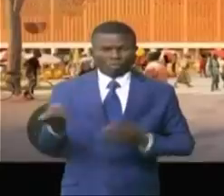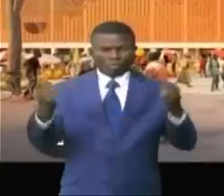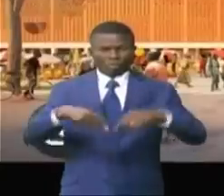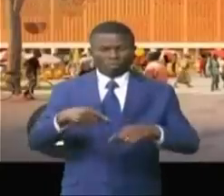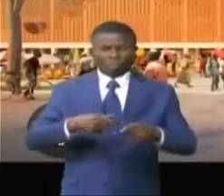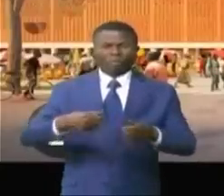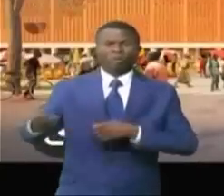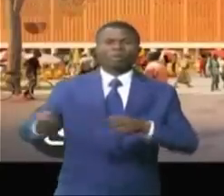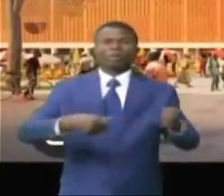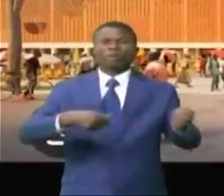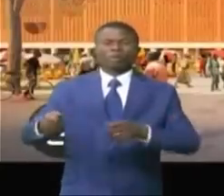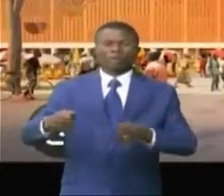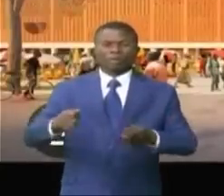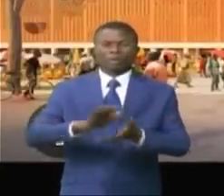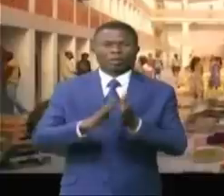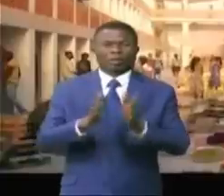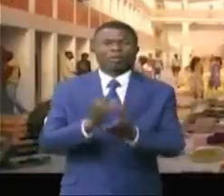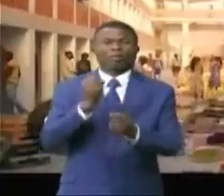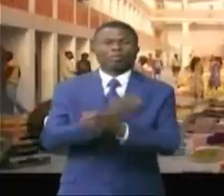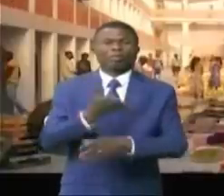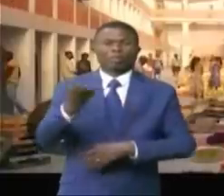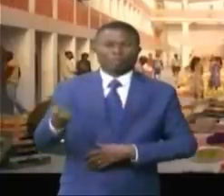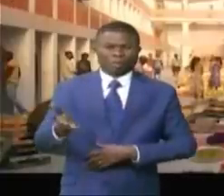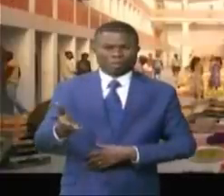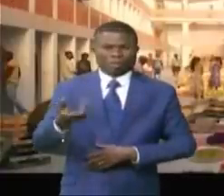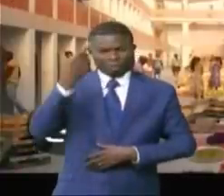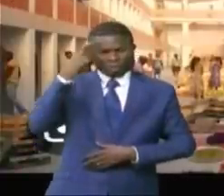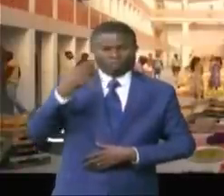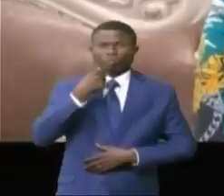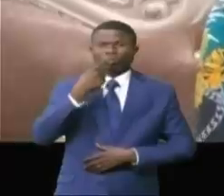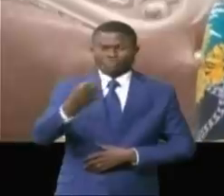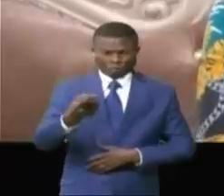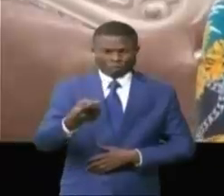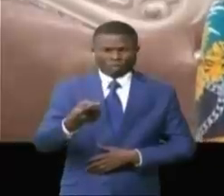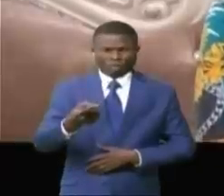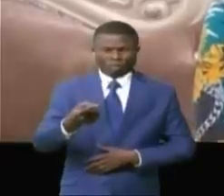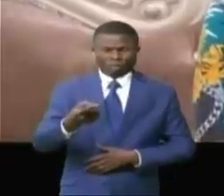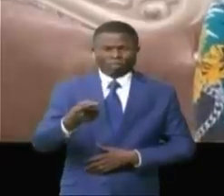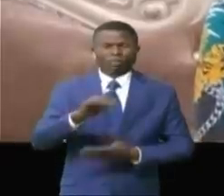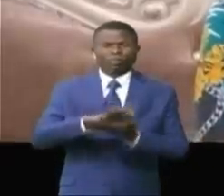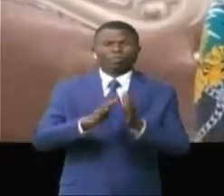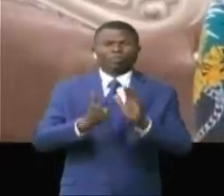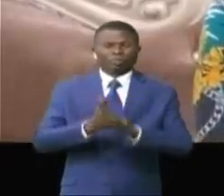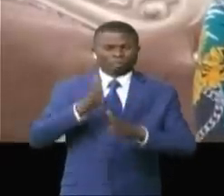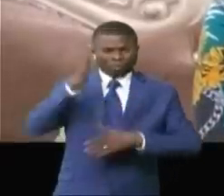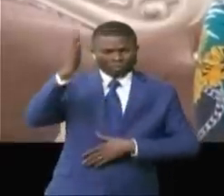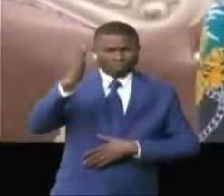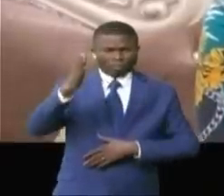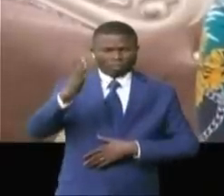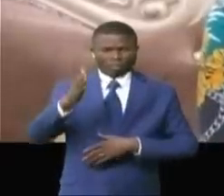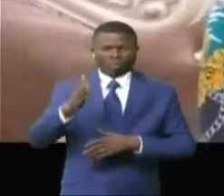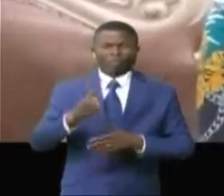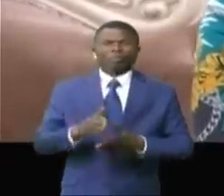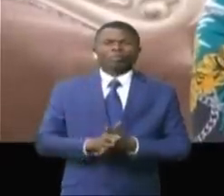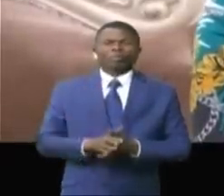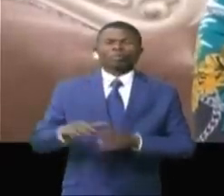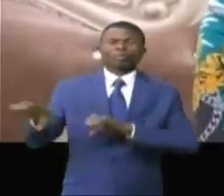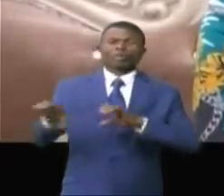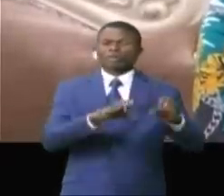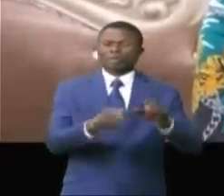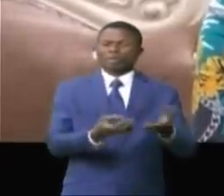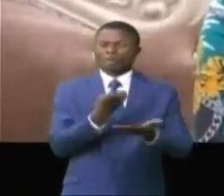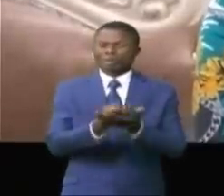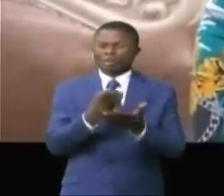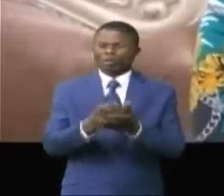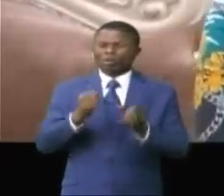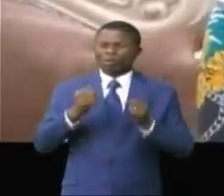marché devient efficient, c'est pour dire que ça sera un détonateur des activités